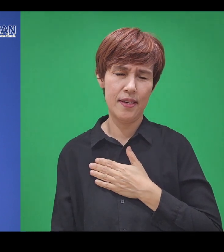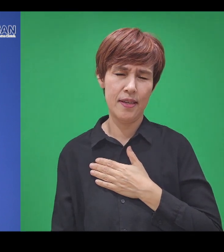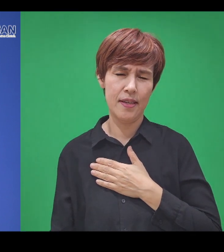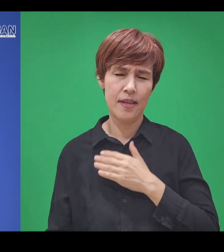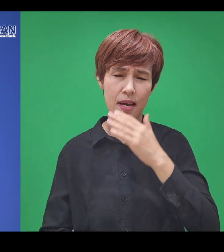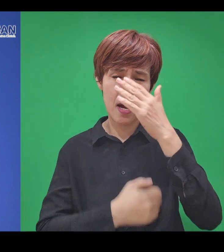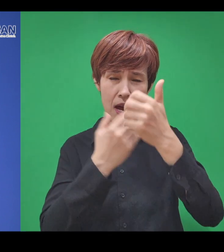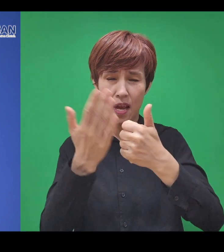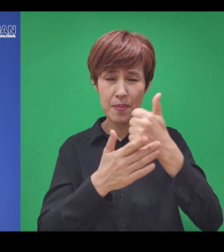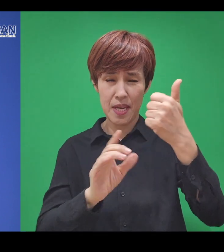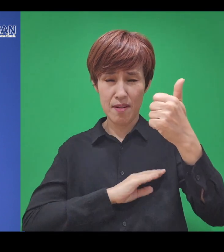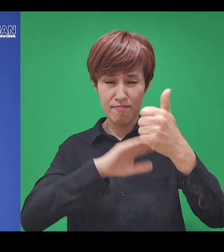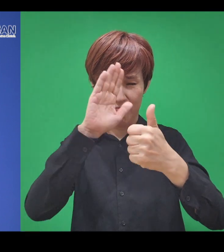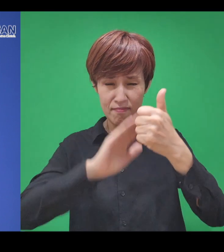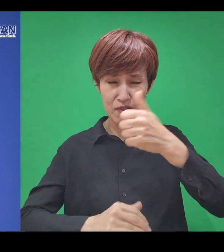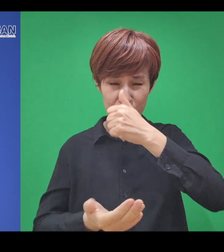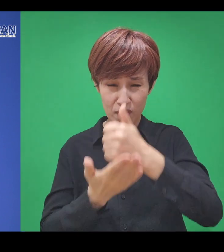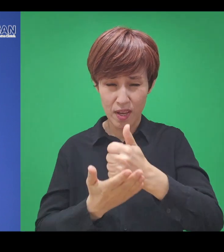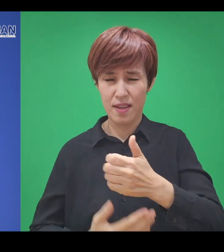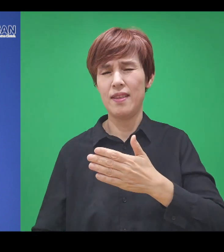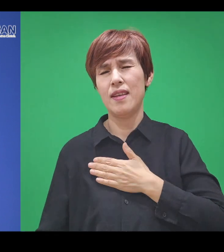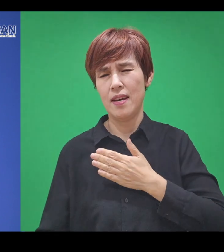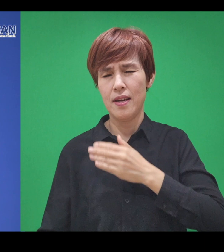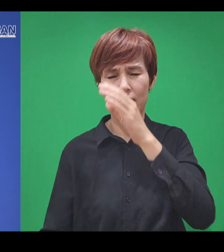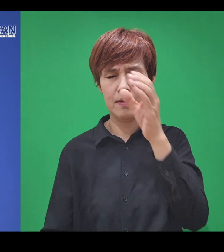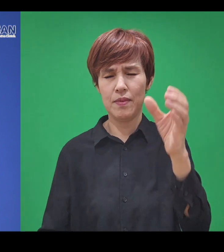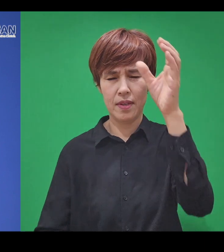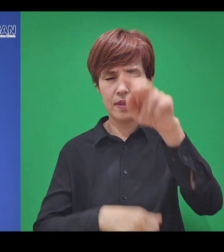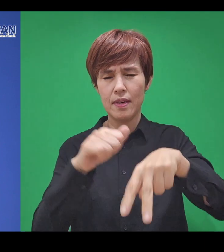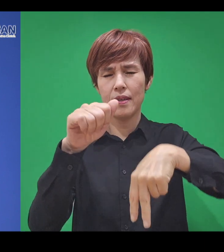하나님의 이름을 모독한 죄로 제가 달렸어야 해요.